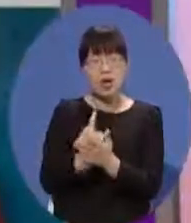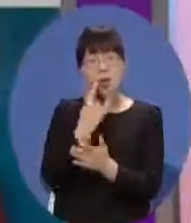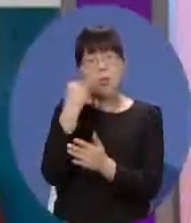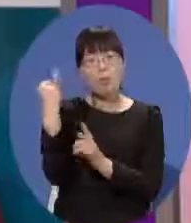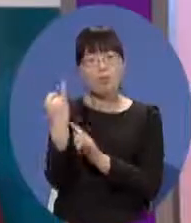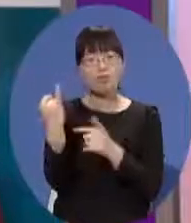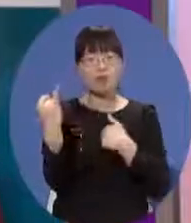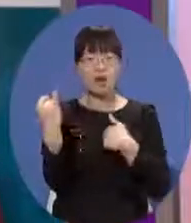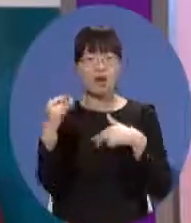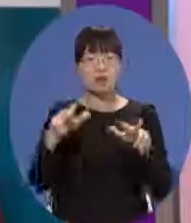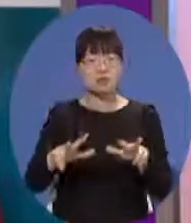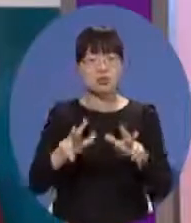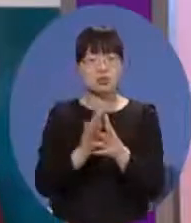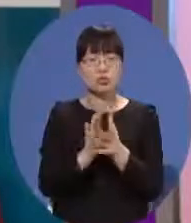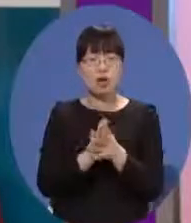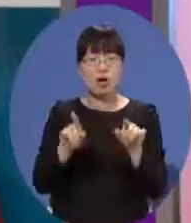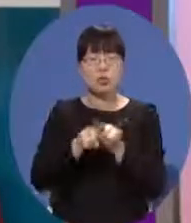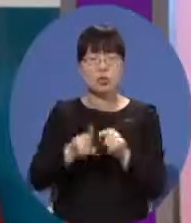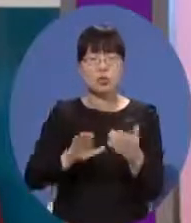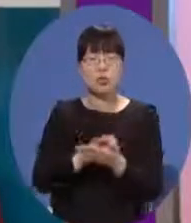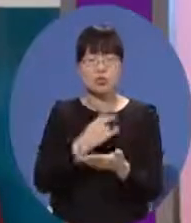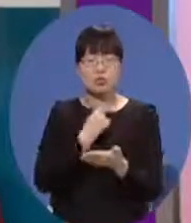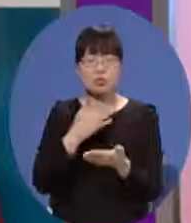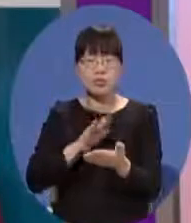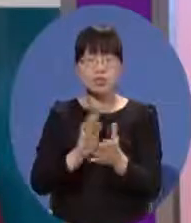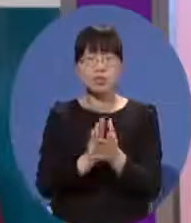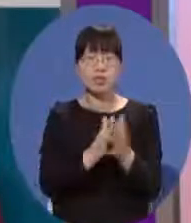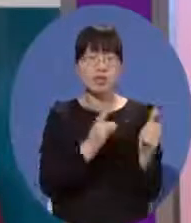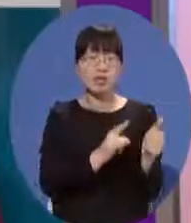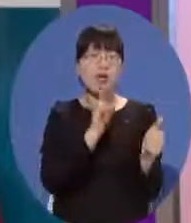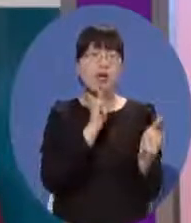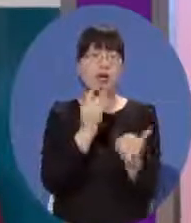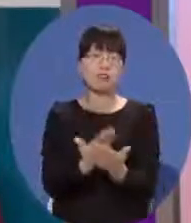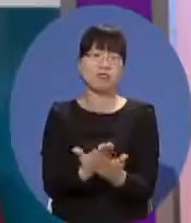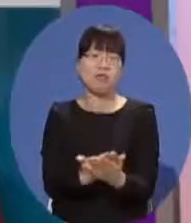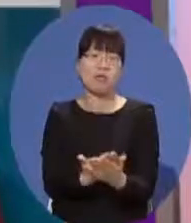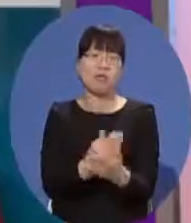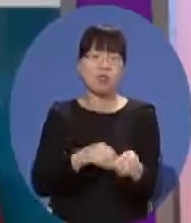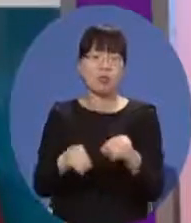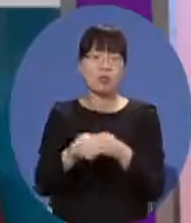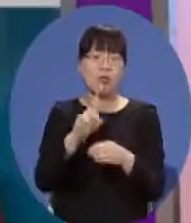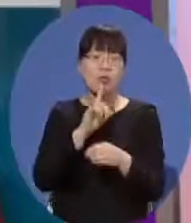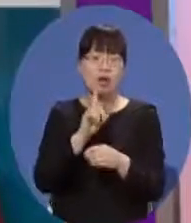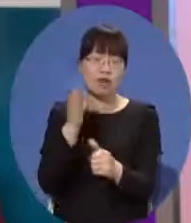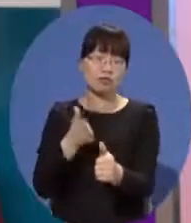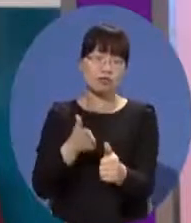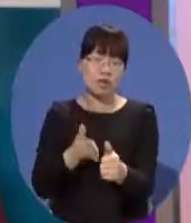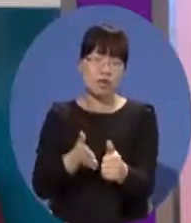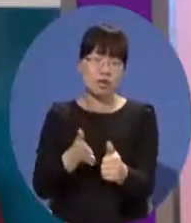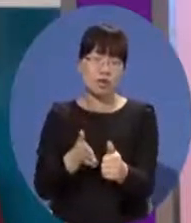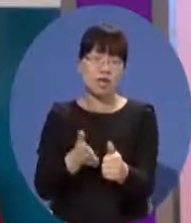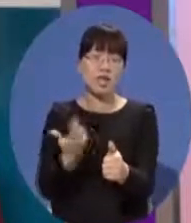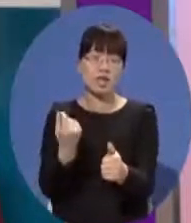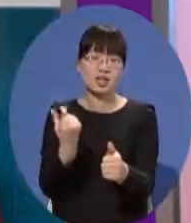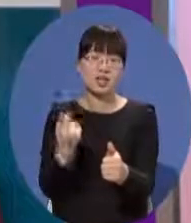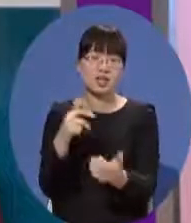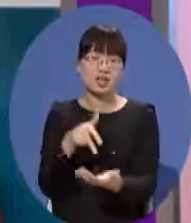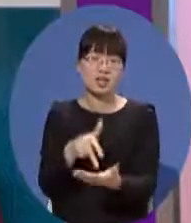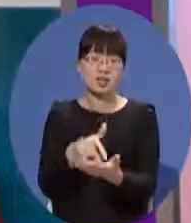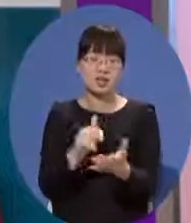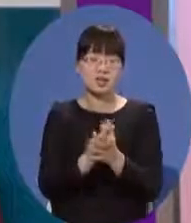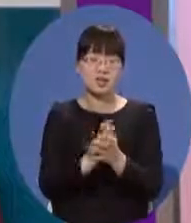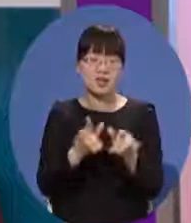엄마, 나 지금 이 친구하고 놀고 싶은데 친구한테 말 좀 해주세요. 하고 오히려 말을 좀 부탁하는 경우. 이제 이런 경우들이